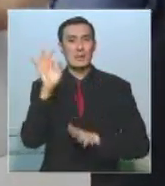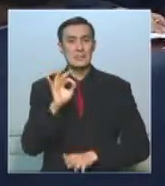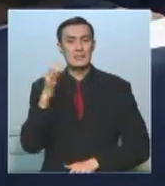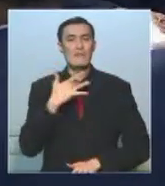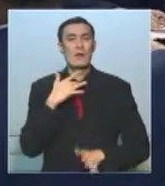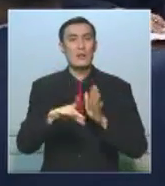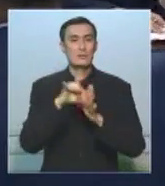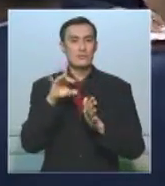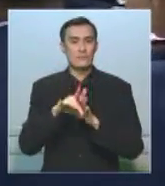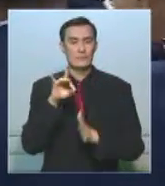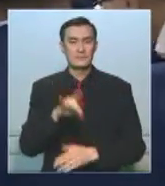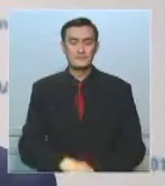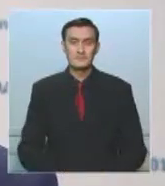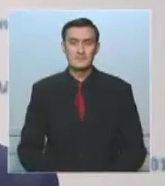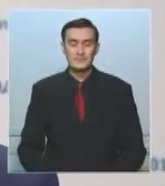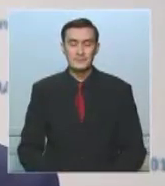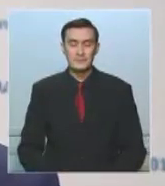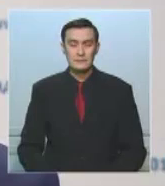голосов.